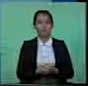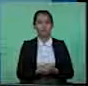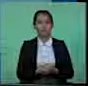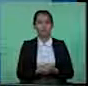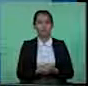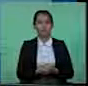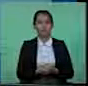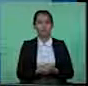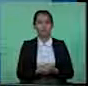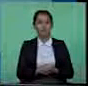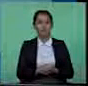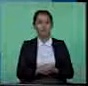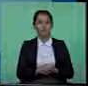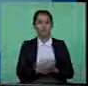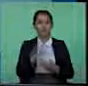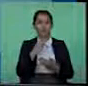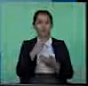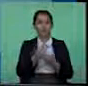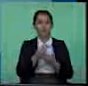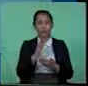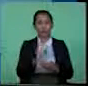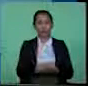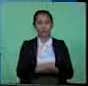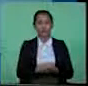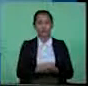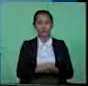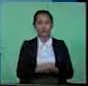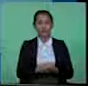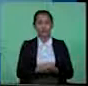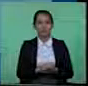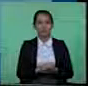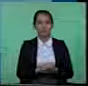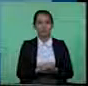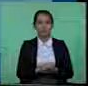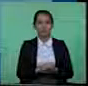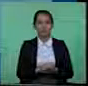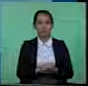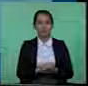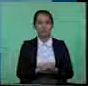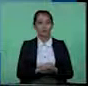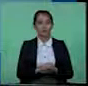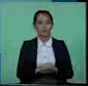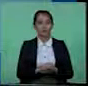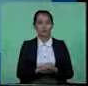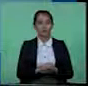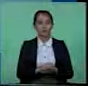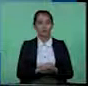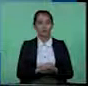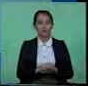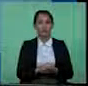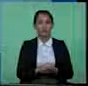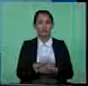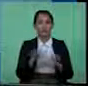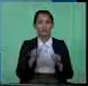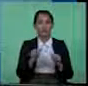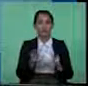Demak, ko'rsatib o'taman. Ushbu yo'nalish bo'yicha biz